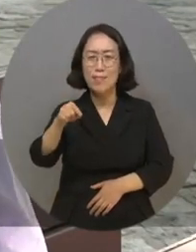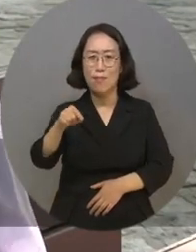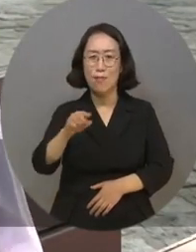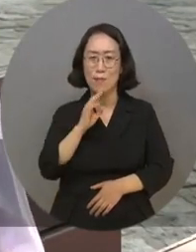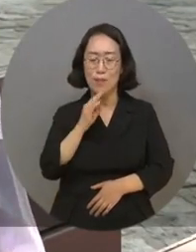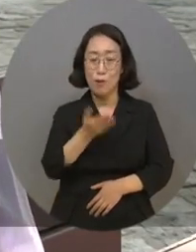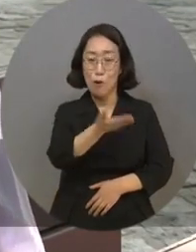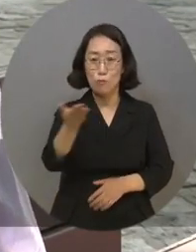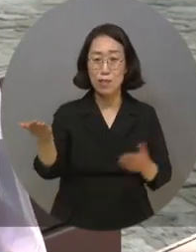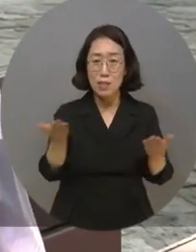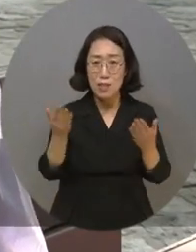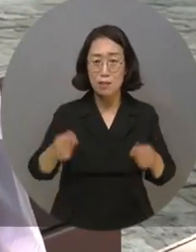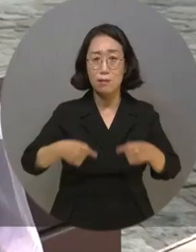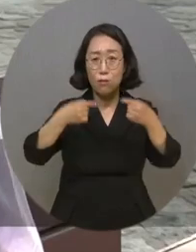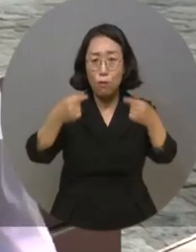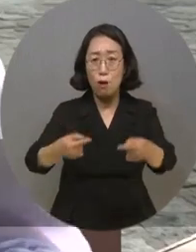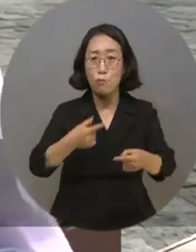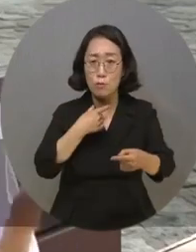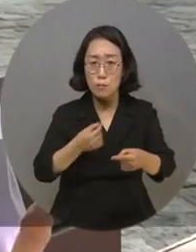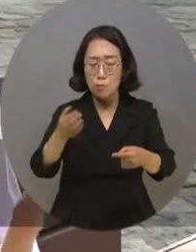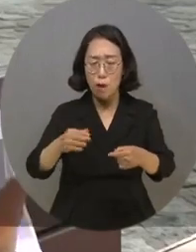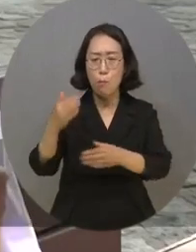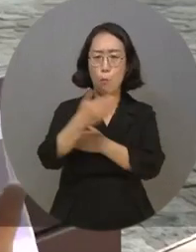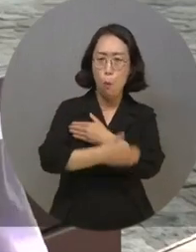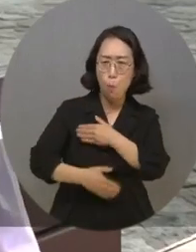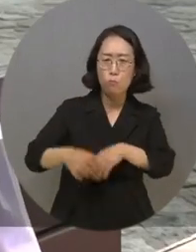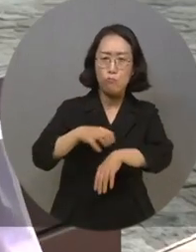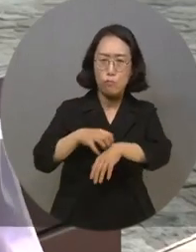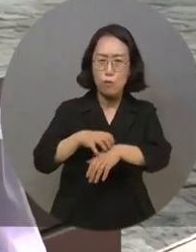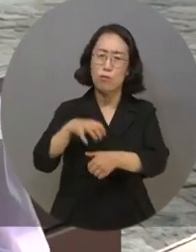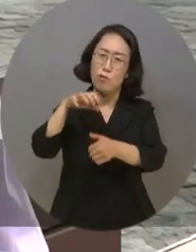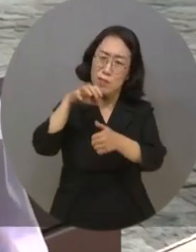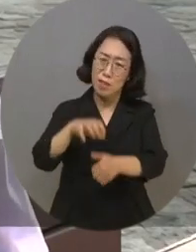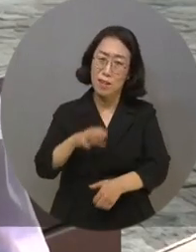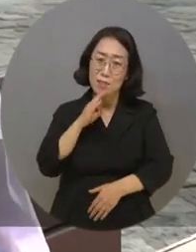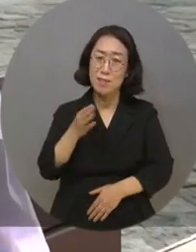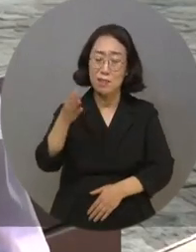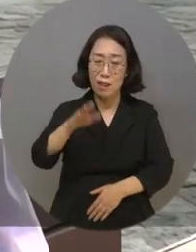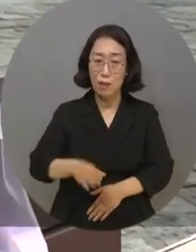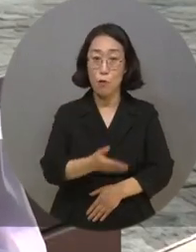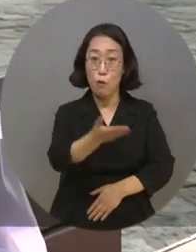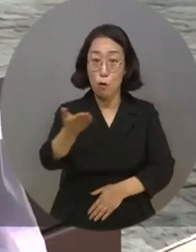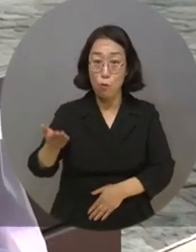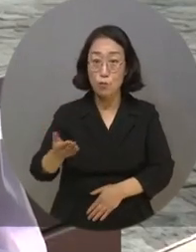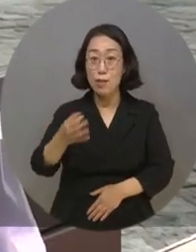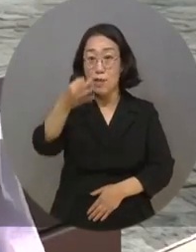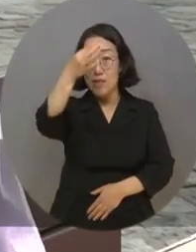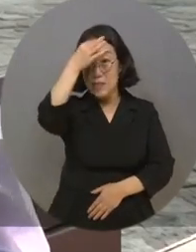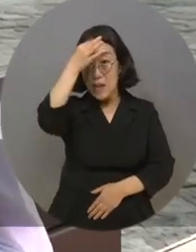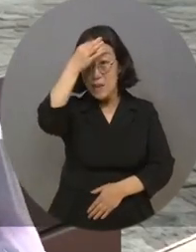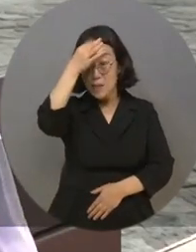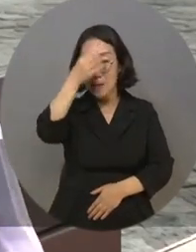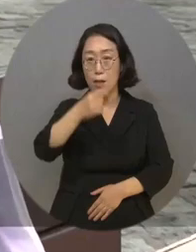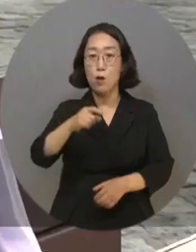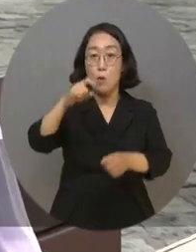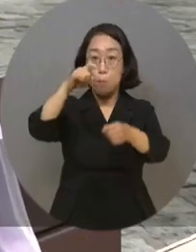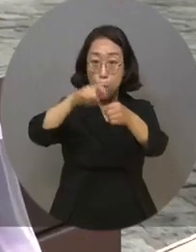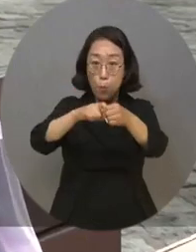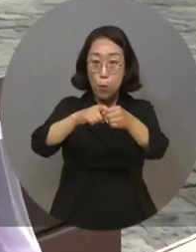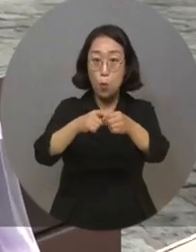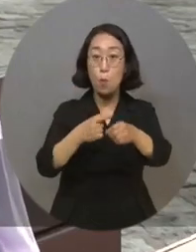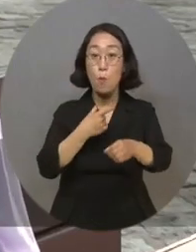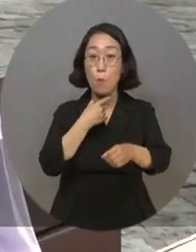뭐 일을 하고 싶어도 몸이 불편하다던가 여러 가지가 있지만 여러분이 갖고 있는 이 이상과 능력들